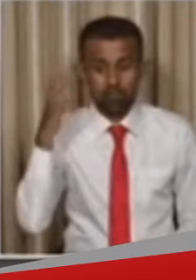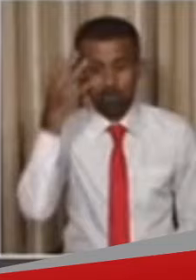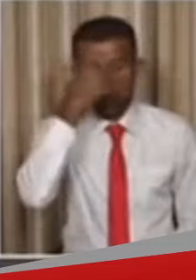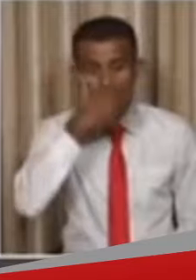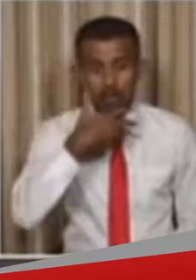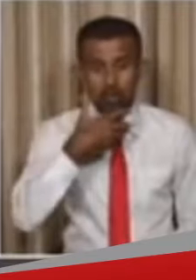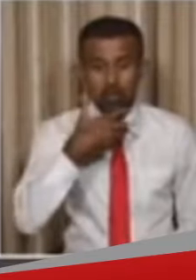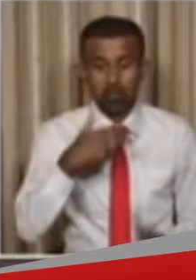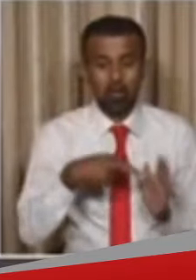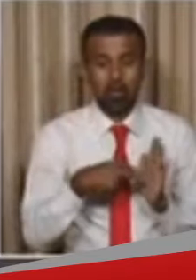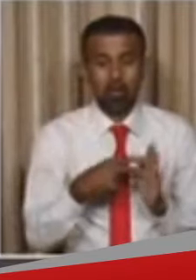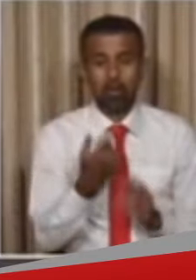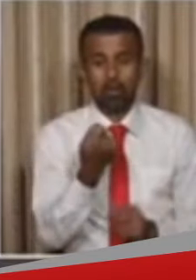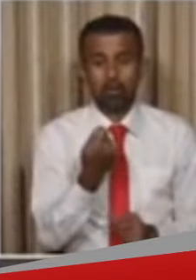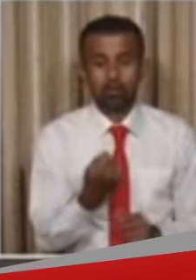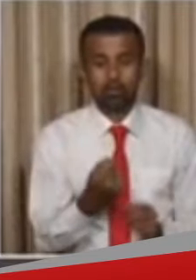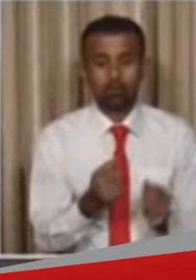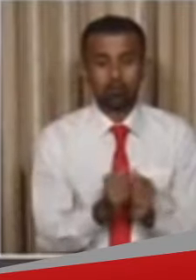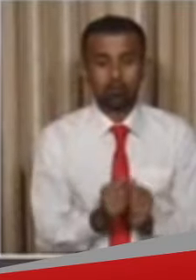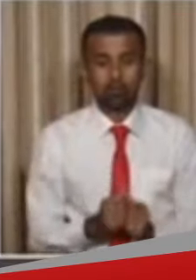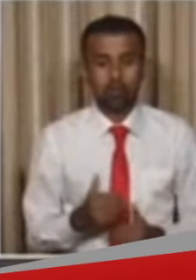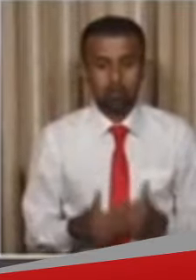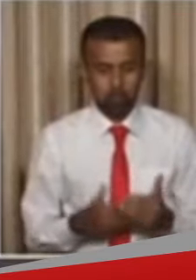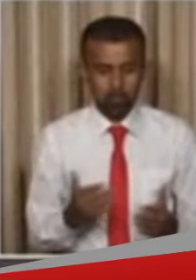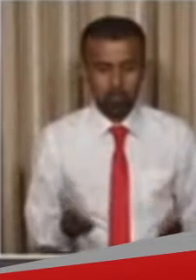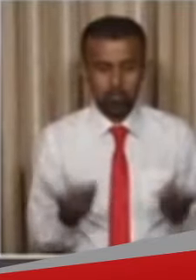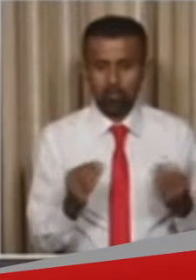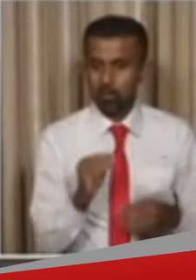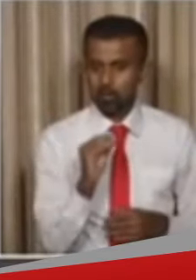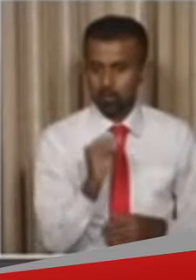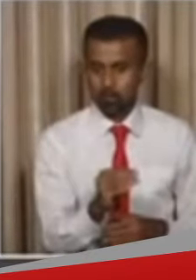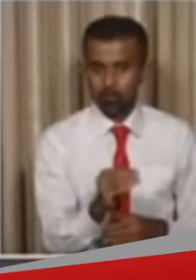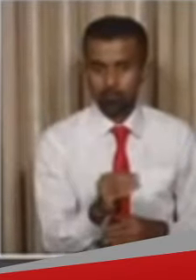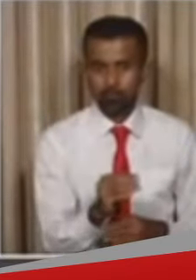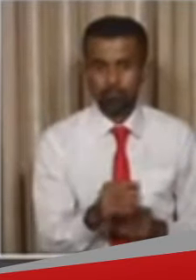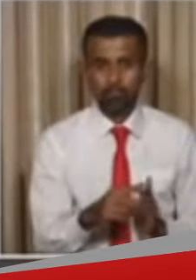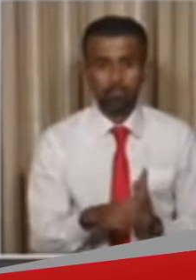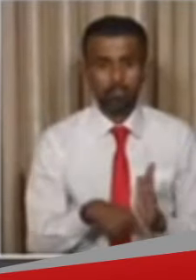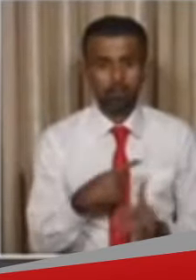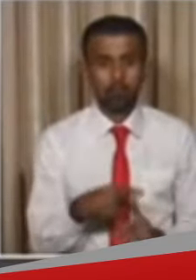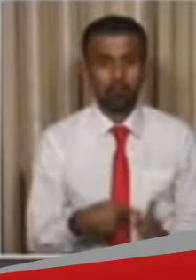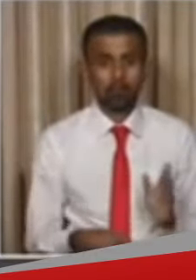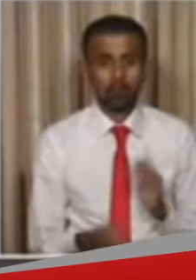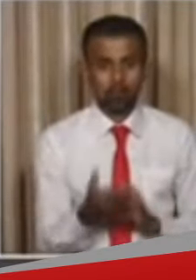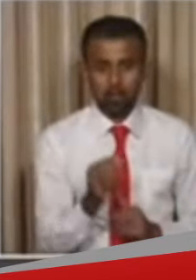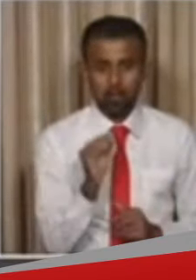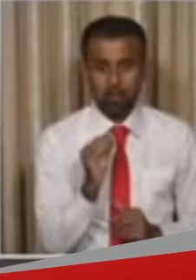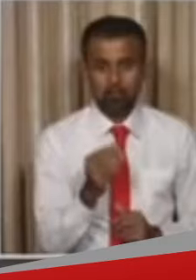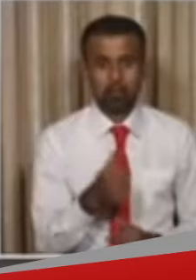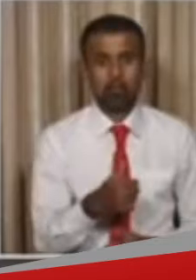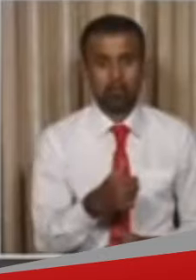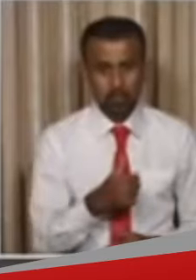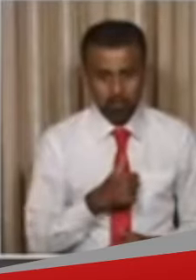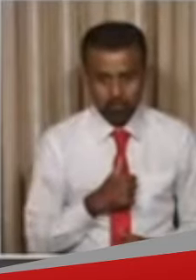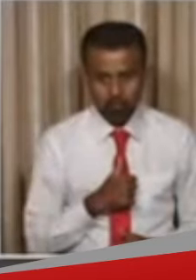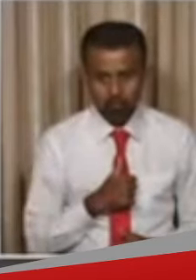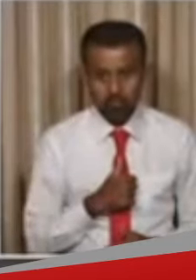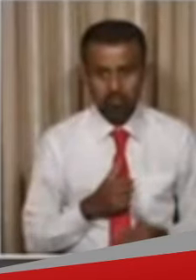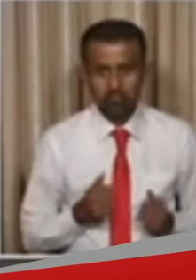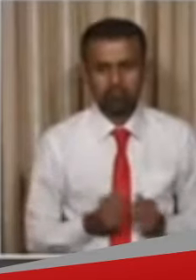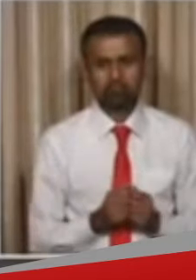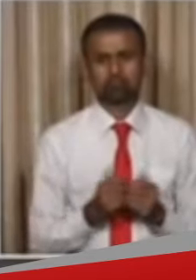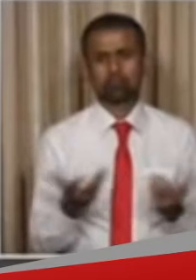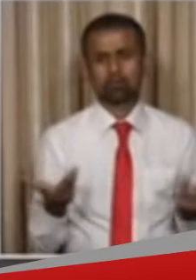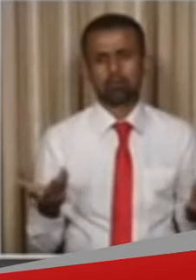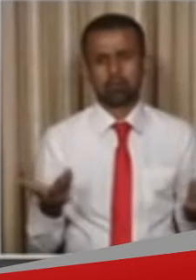සුන්දර ආර්ථික වැඩපිළිවෙල මේ රටේ ක්‍රියාත්මක වෙනවා නම් ඒ සඳහා රට ඉදිරියට යනවා නම් අපි ඒකට කැමතියි. ඒක වෙන්නේ නැතුව